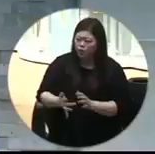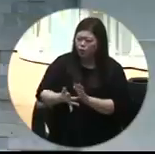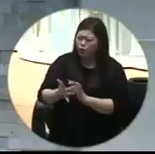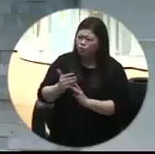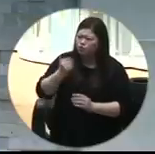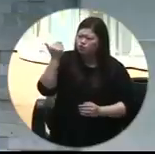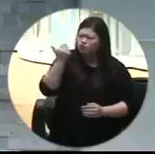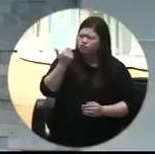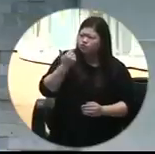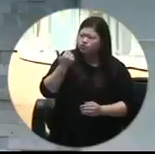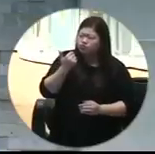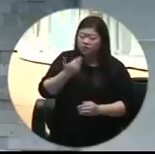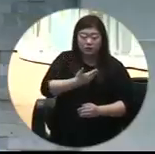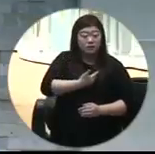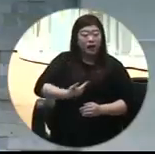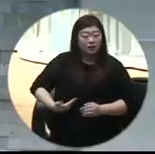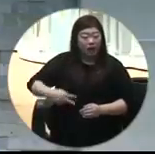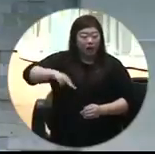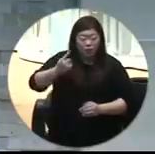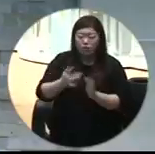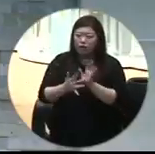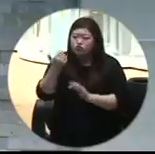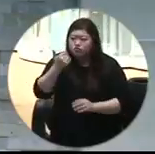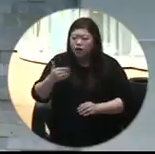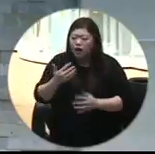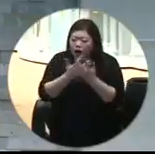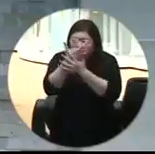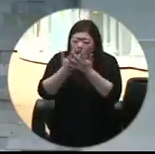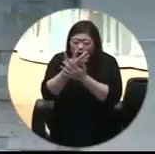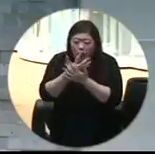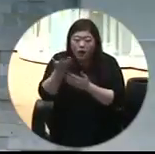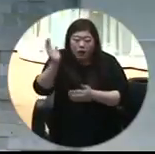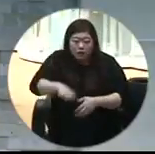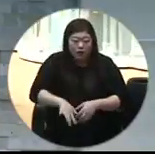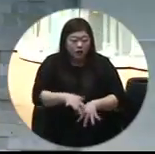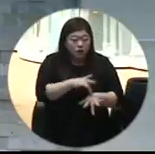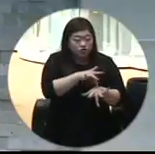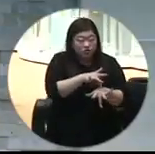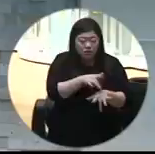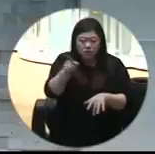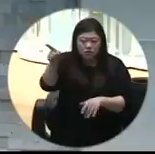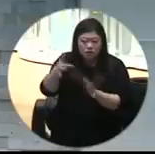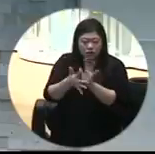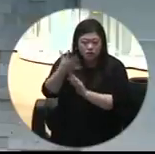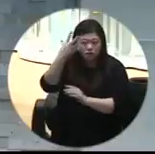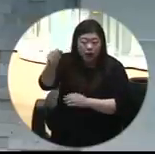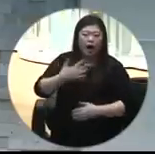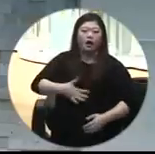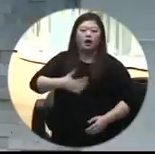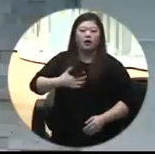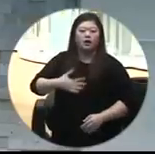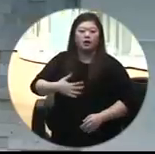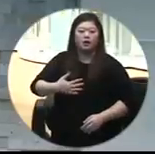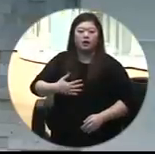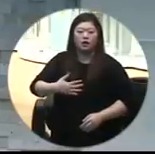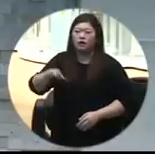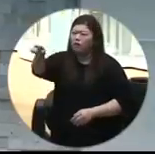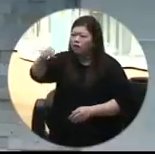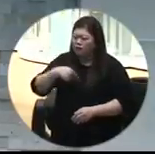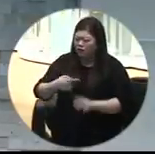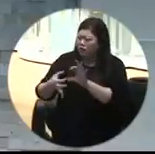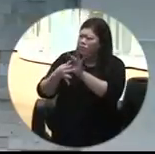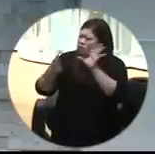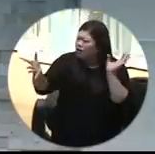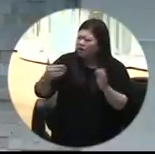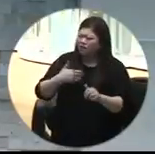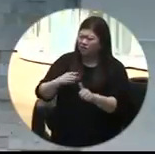말이에요. 지극히 높으신 하나님의 아들을 예수요. 우리와 당신 무슨 상관이 있습니까?